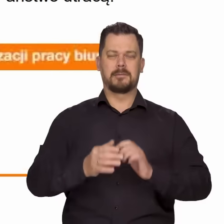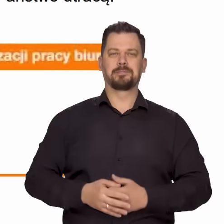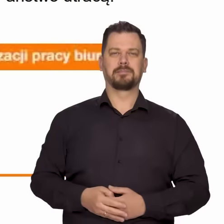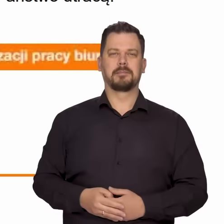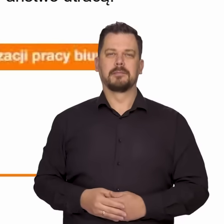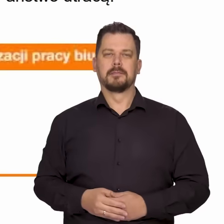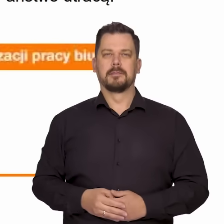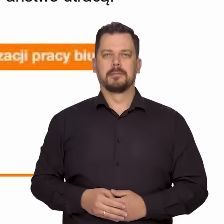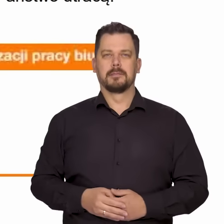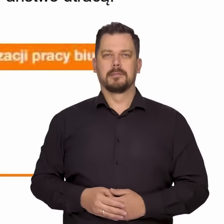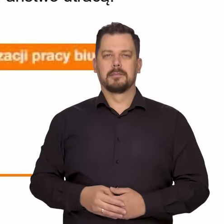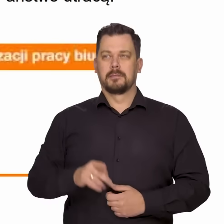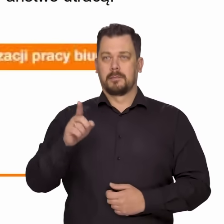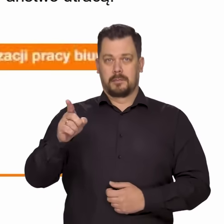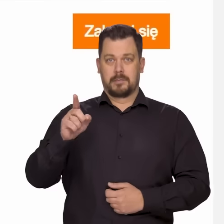link.